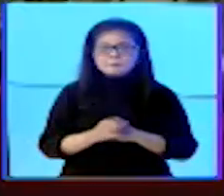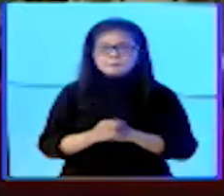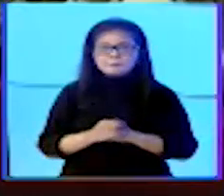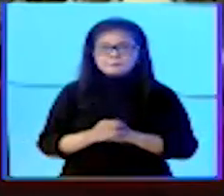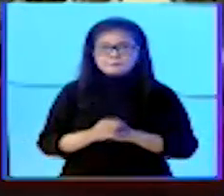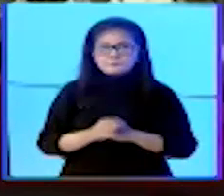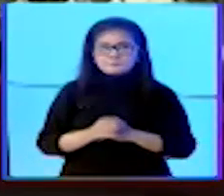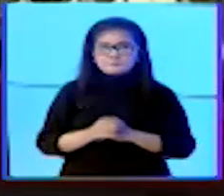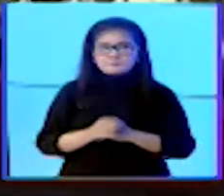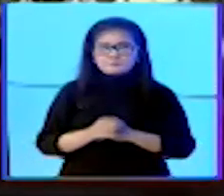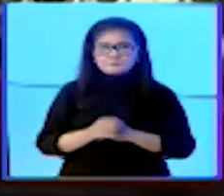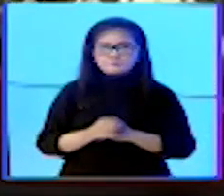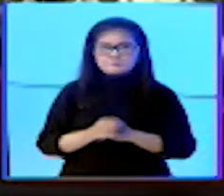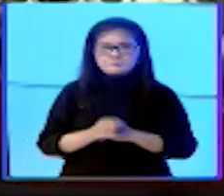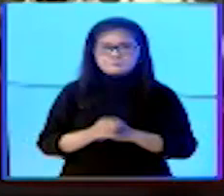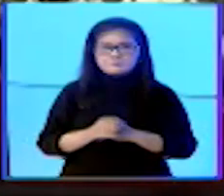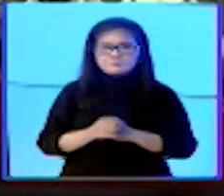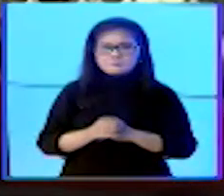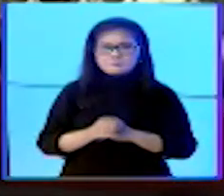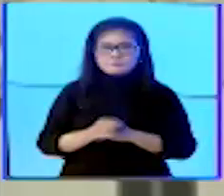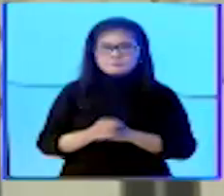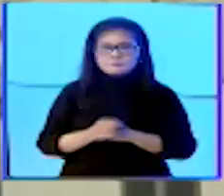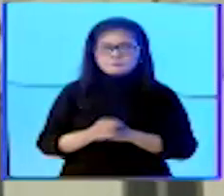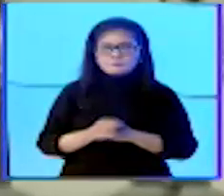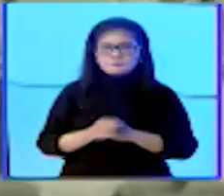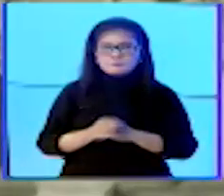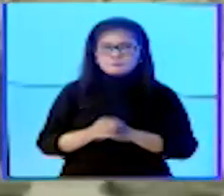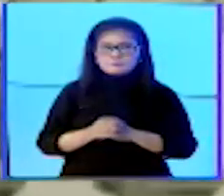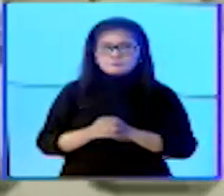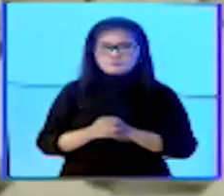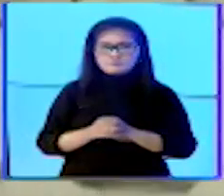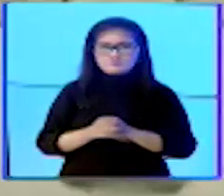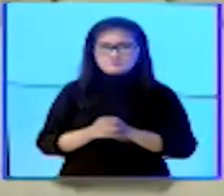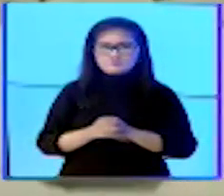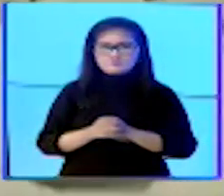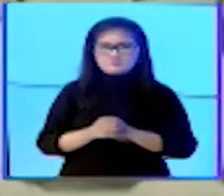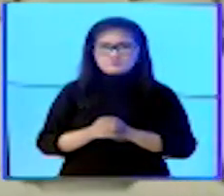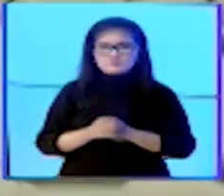Dari Semarang, Jawa Tengah, Dimas Juli, iNews, melaporkan.